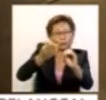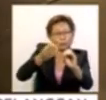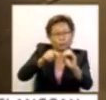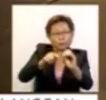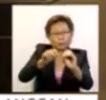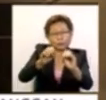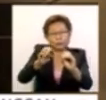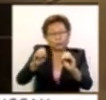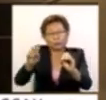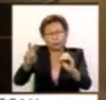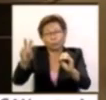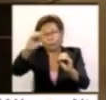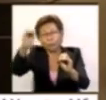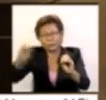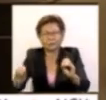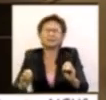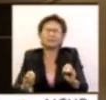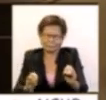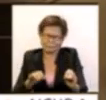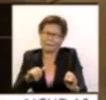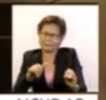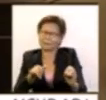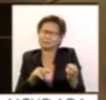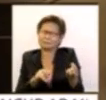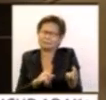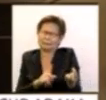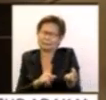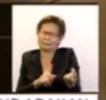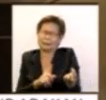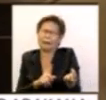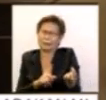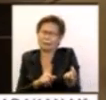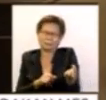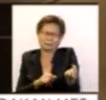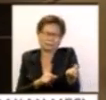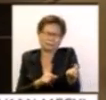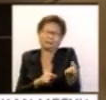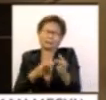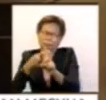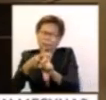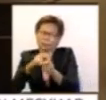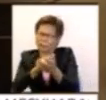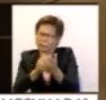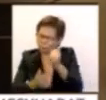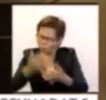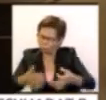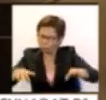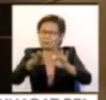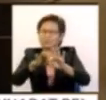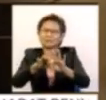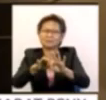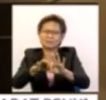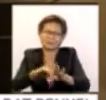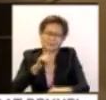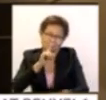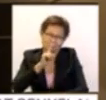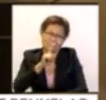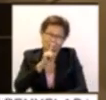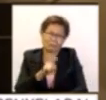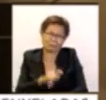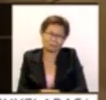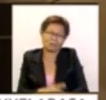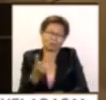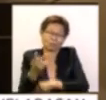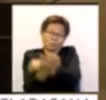0.0002%. It is very minor, yes, but it is positive. That matters most. But of course, the